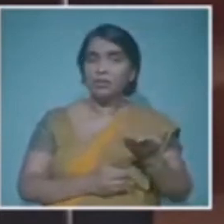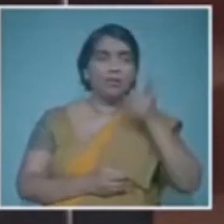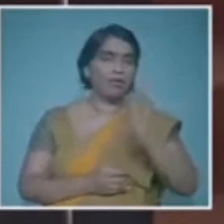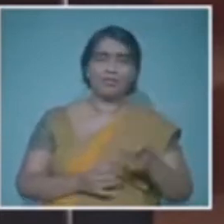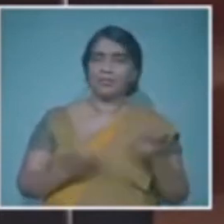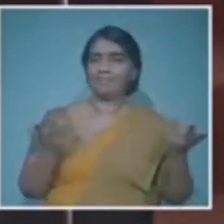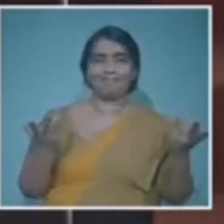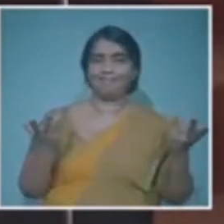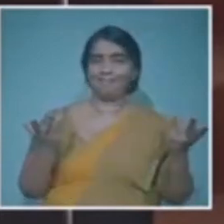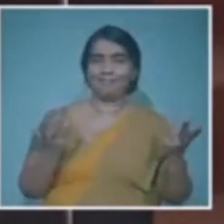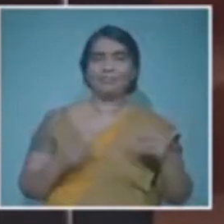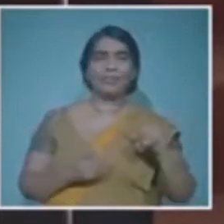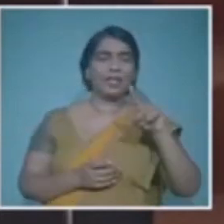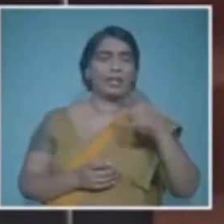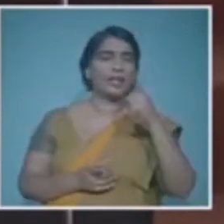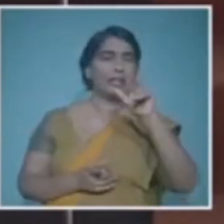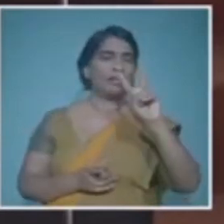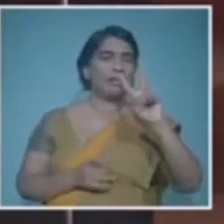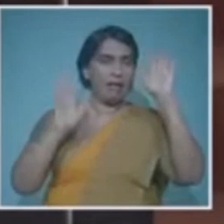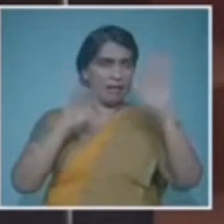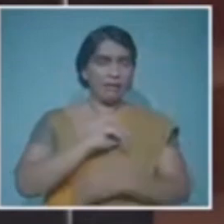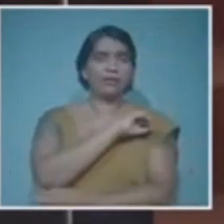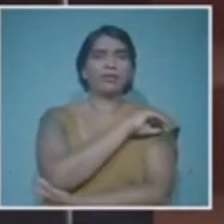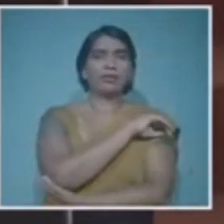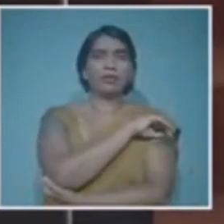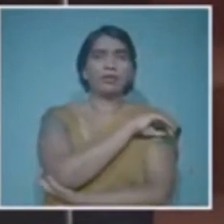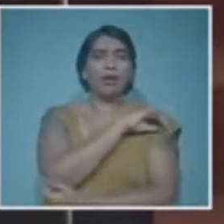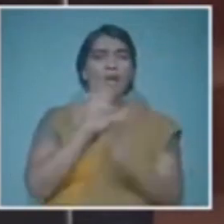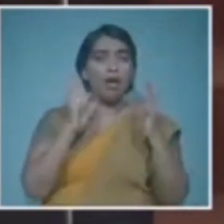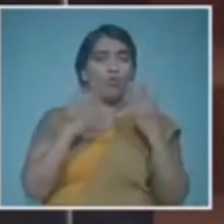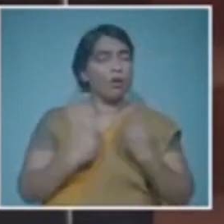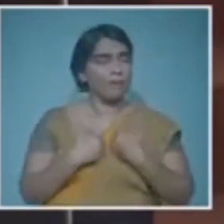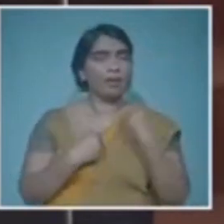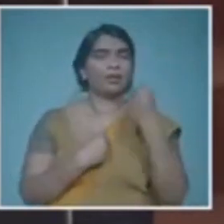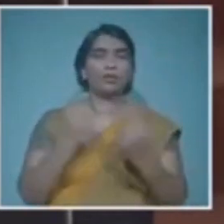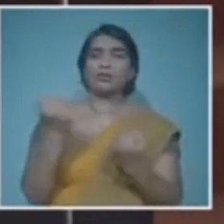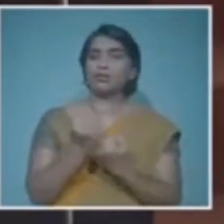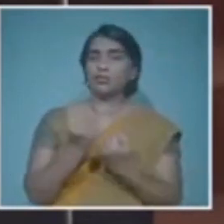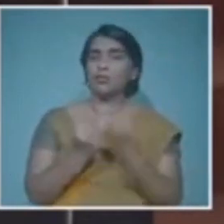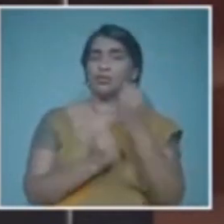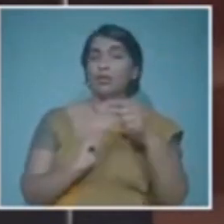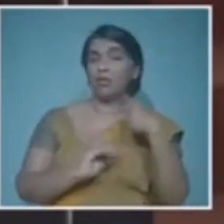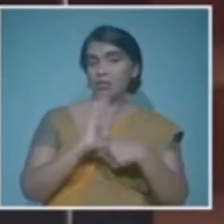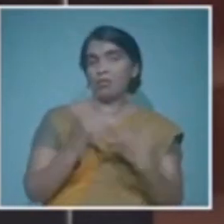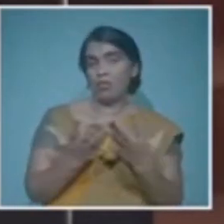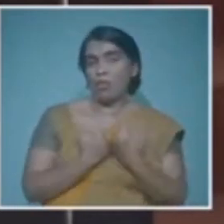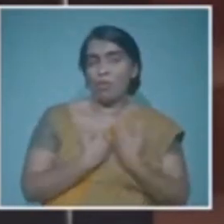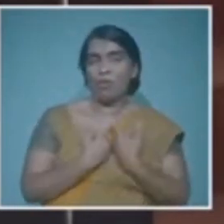වෙන්නේ නැහැ. 172යි ආවේ. 90ක් අපේ. අපි සහයෝගය දුන්නා මොකද රට බේරගන්න අපිටත්